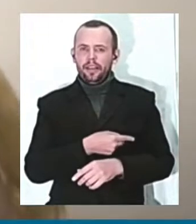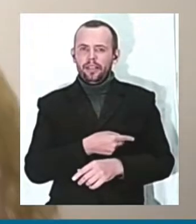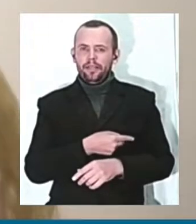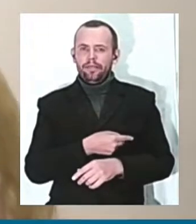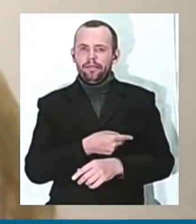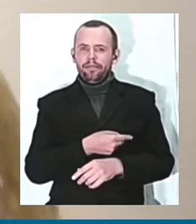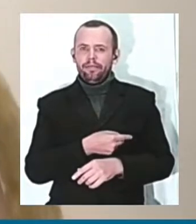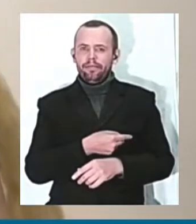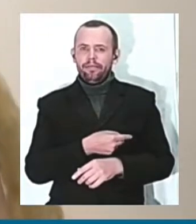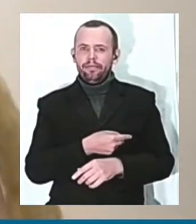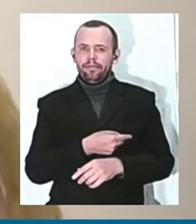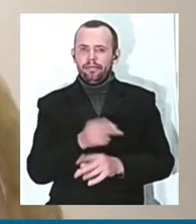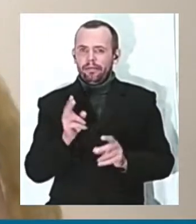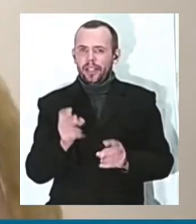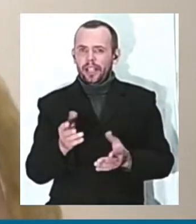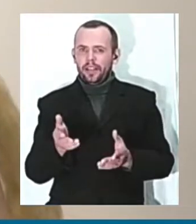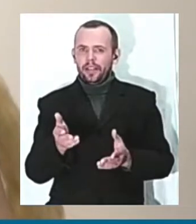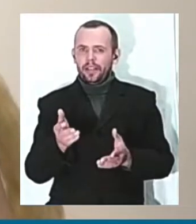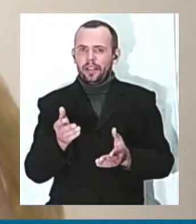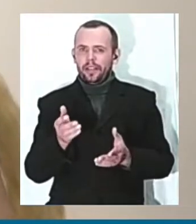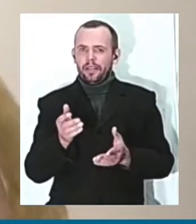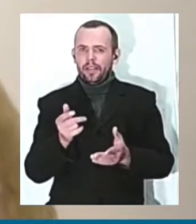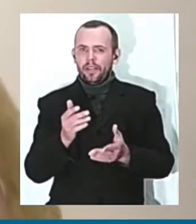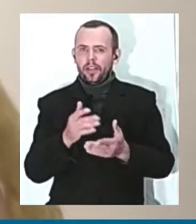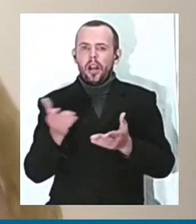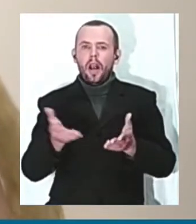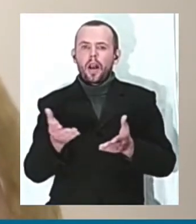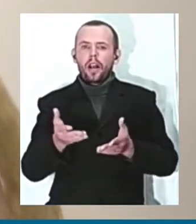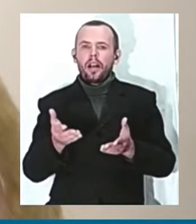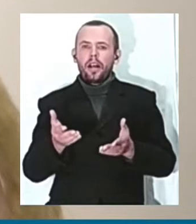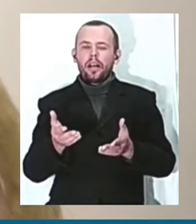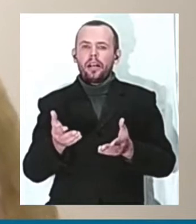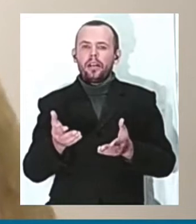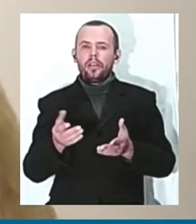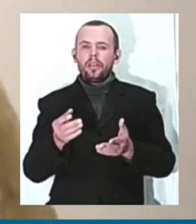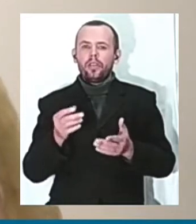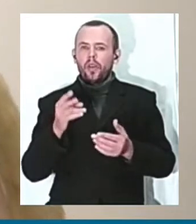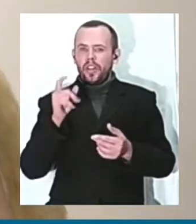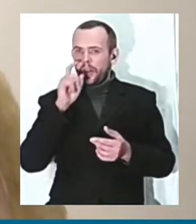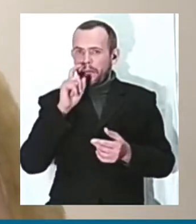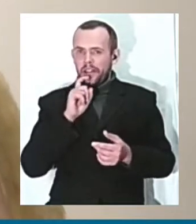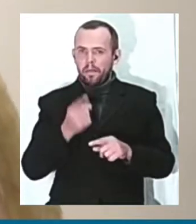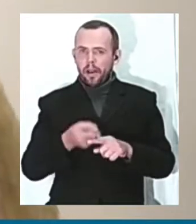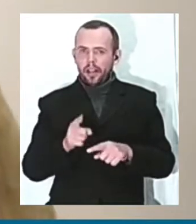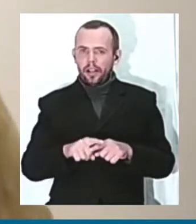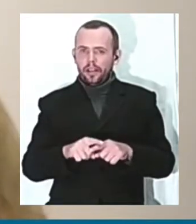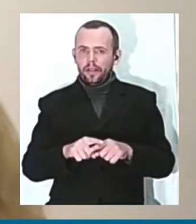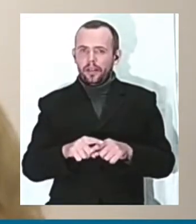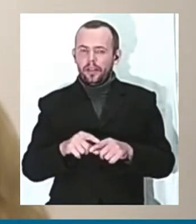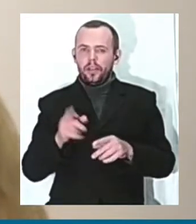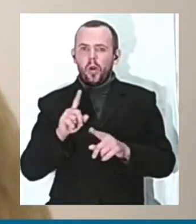якби звір, який не розуміє цього. Тобто у нього